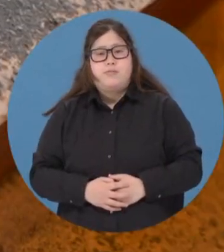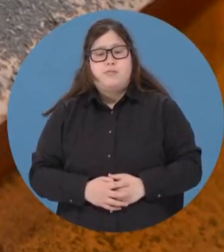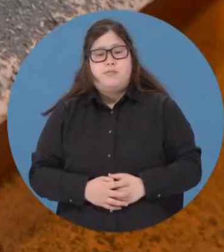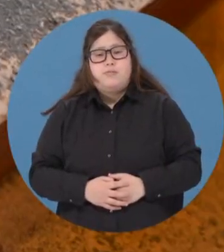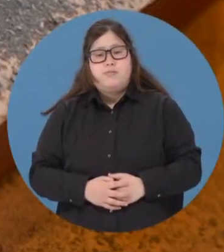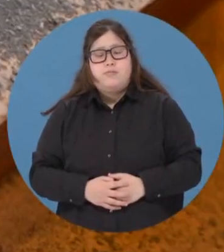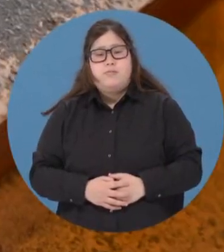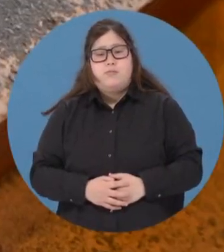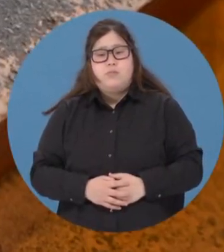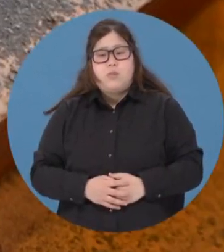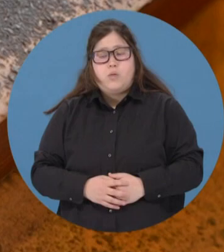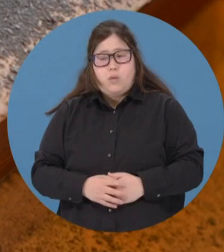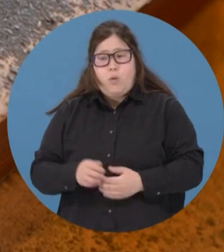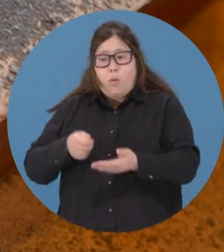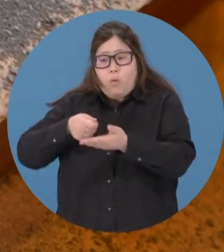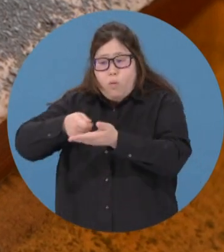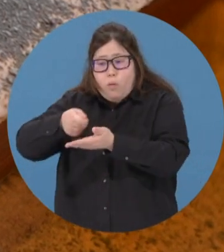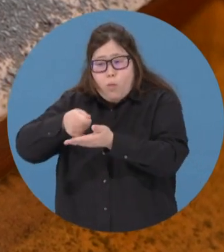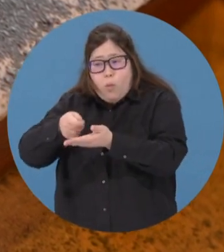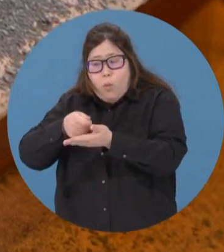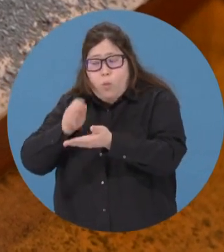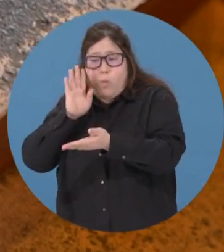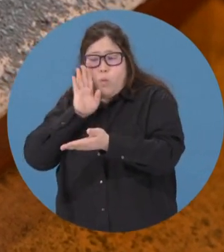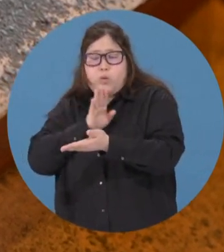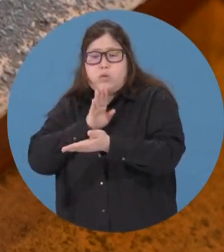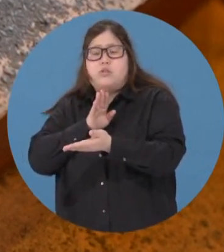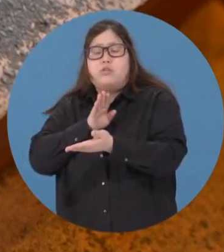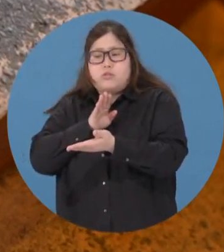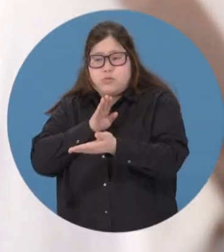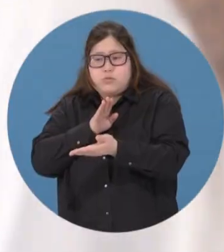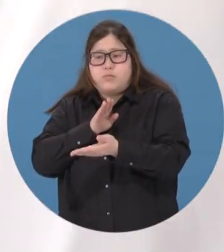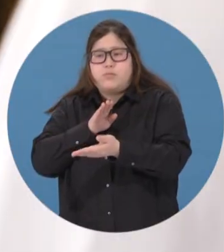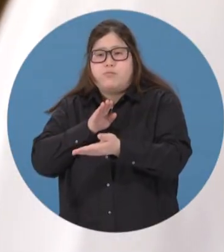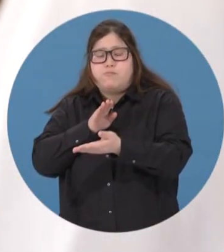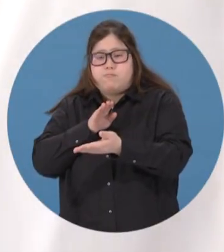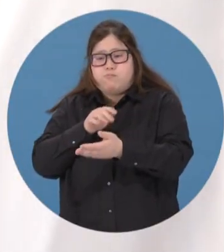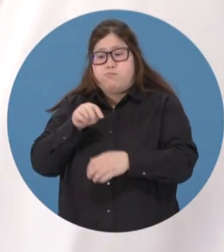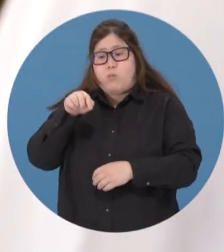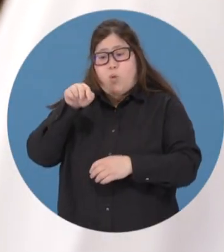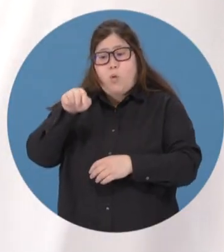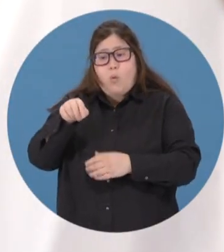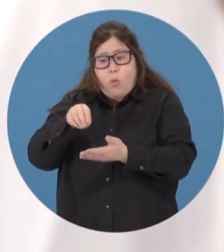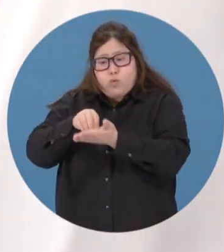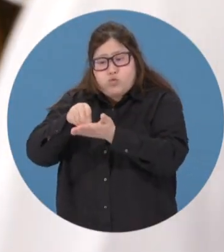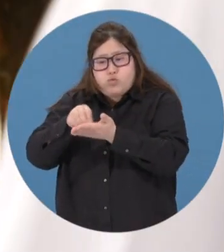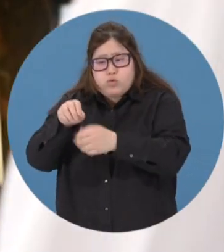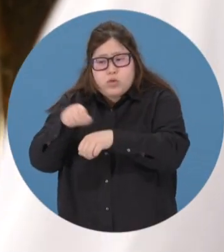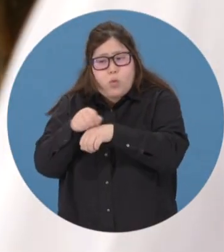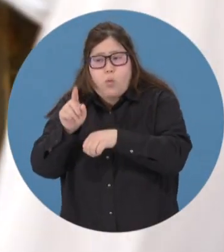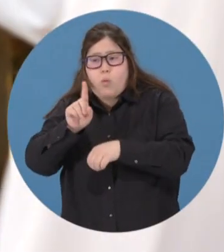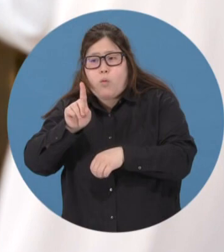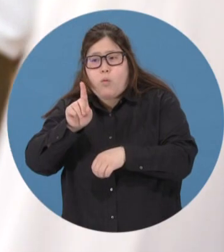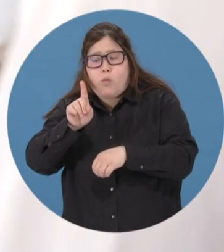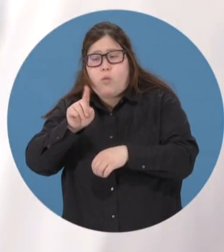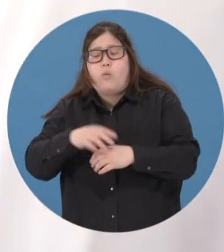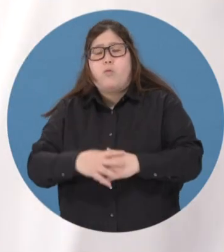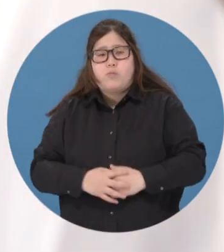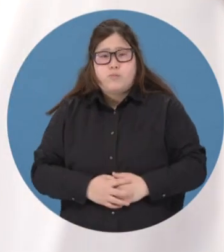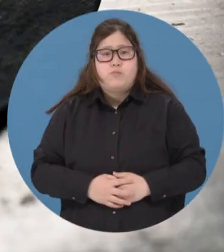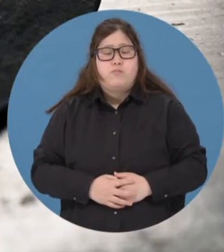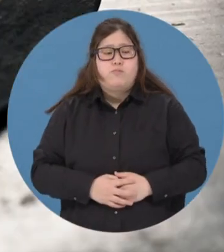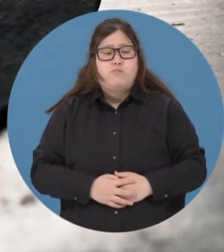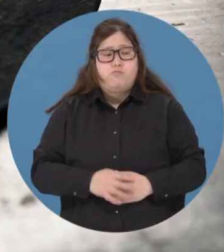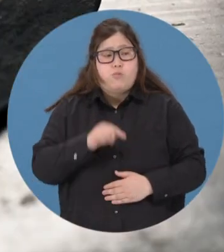比較的掘りやすい、 まあ、そうでしょうね、 ですね。雨畑すずりの特徴っていうのはどんなところですか？ 特徴